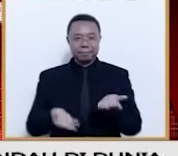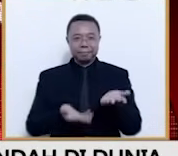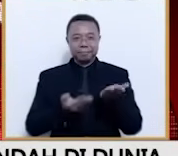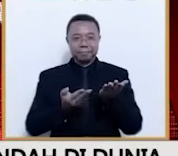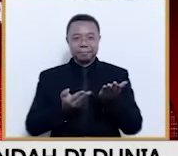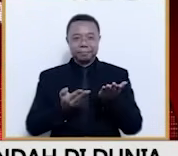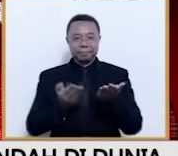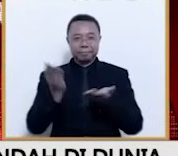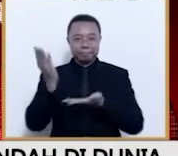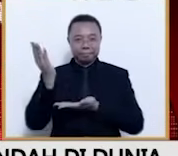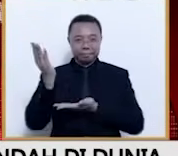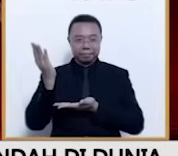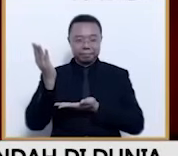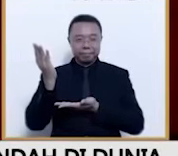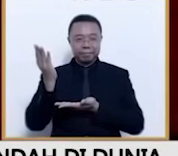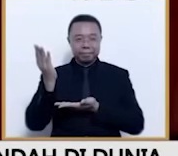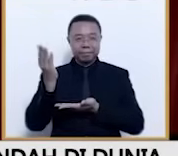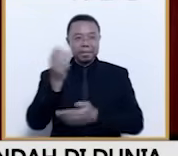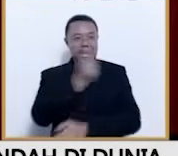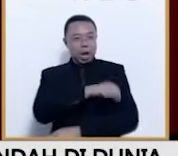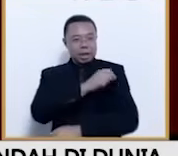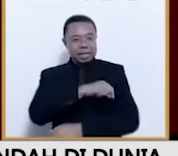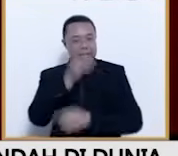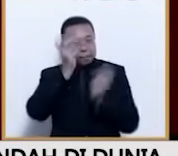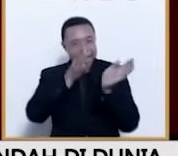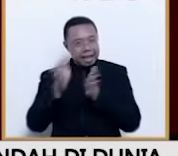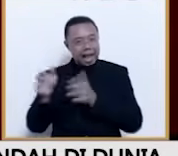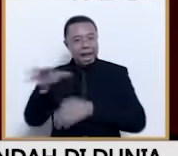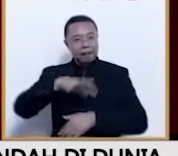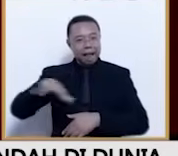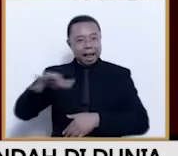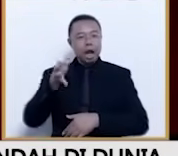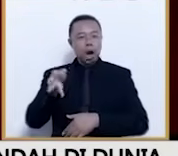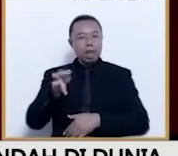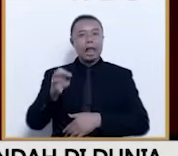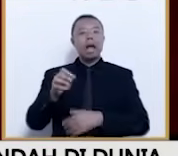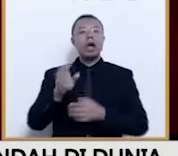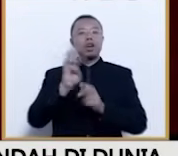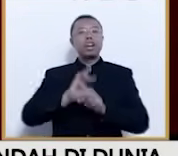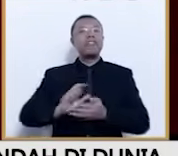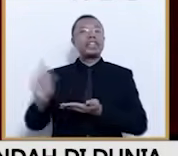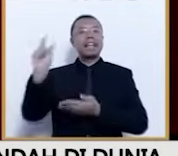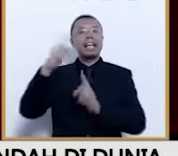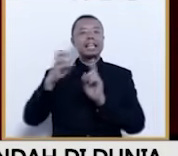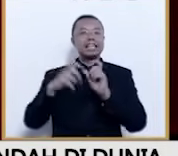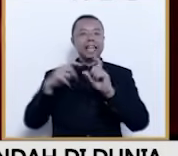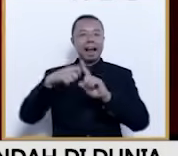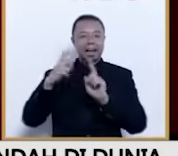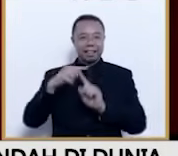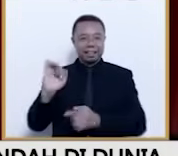MSP, dosen perencanaan wilayah dan kota Universitas Trisakti.